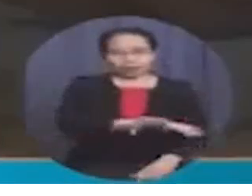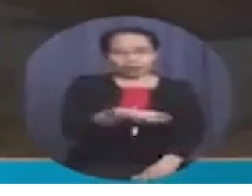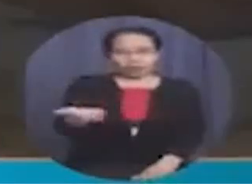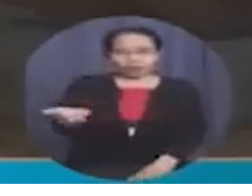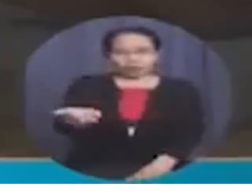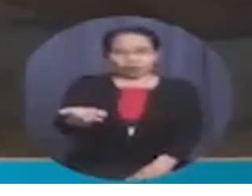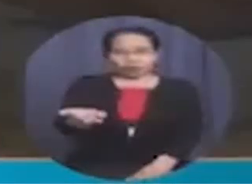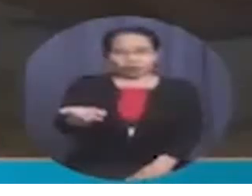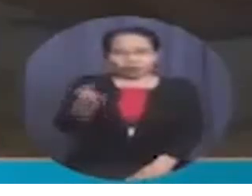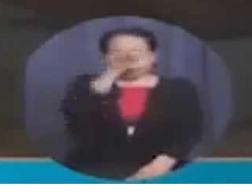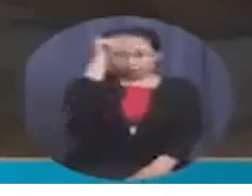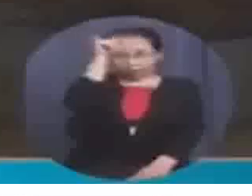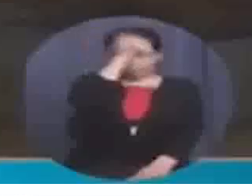ano?